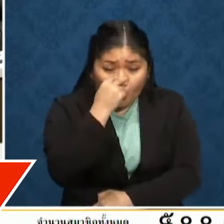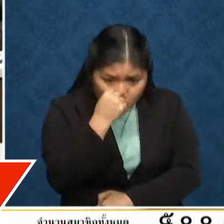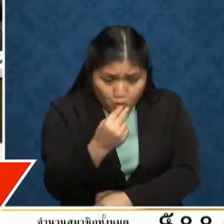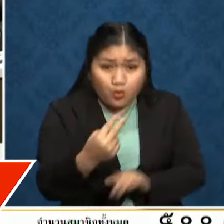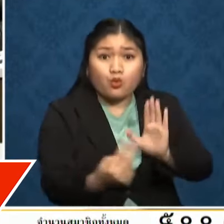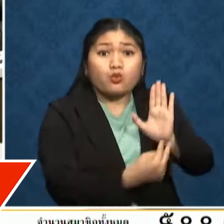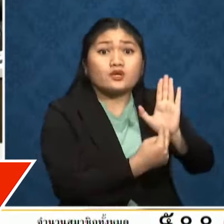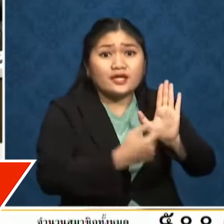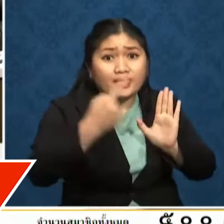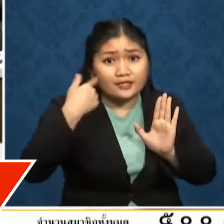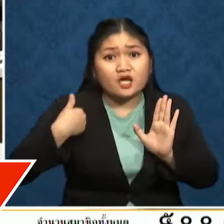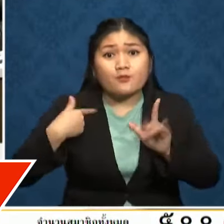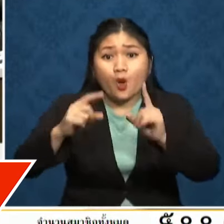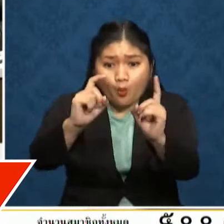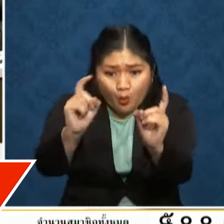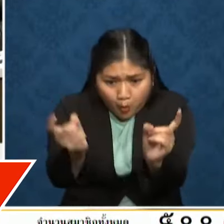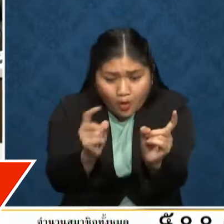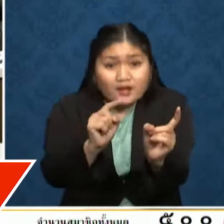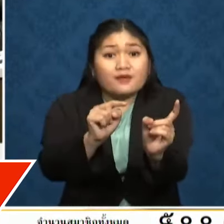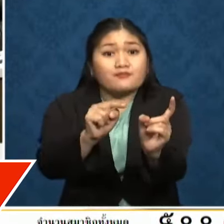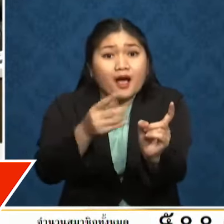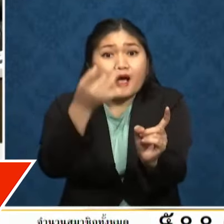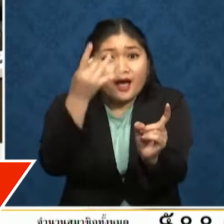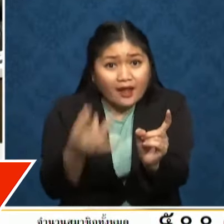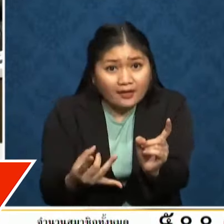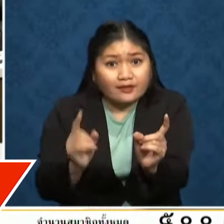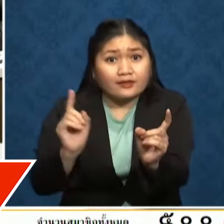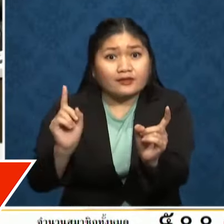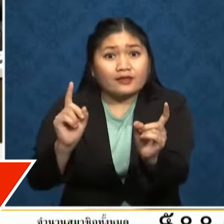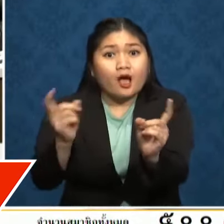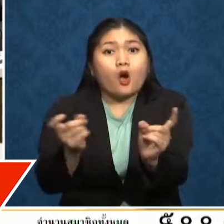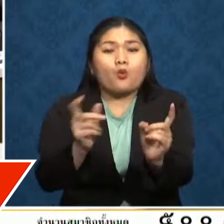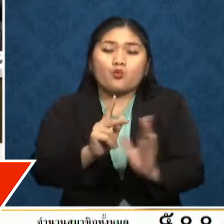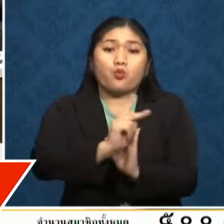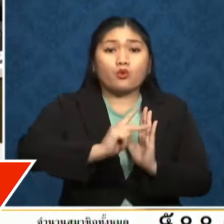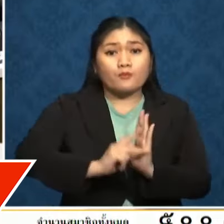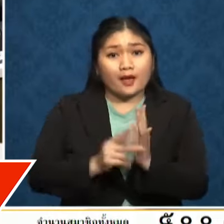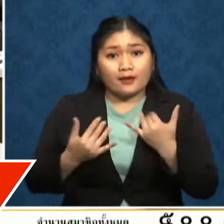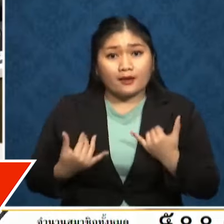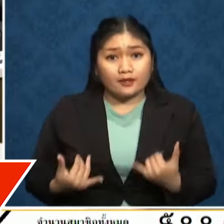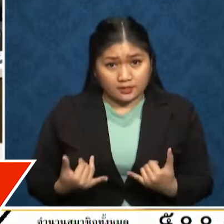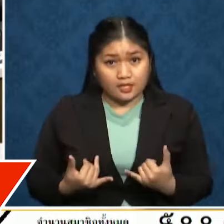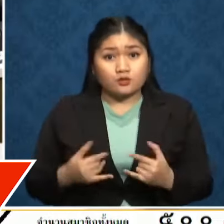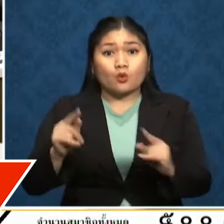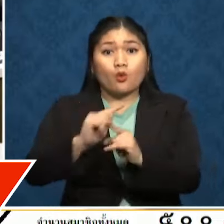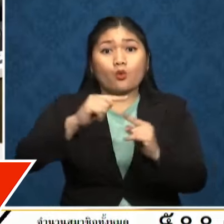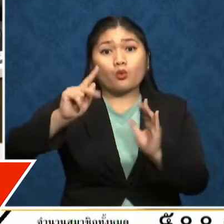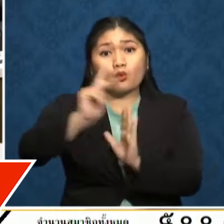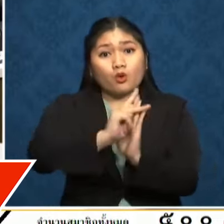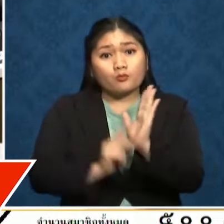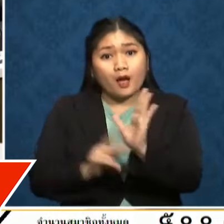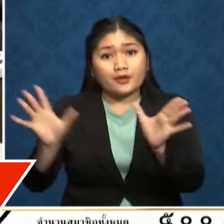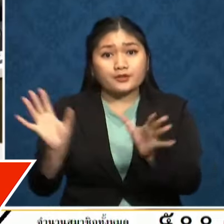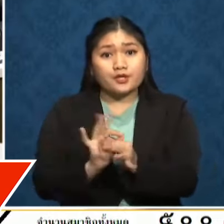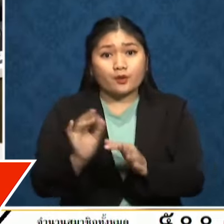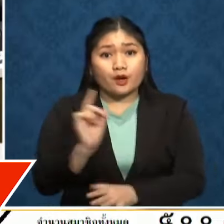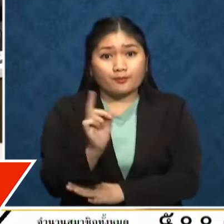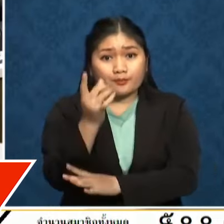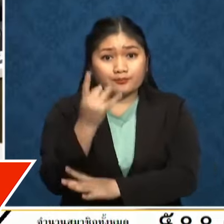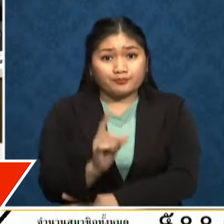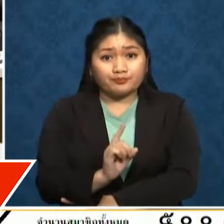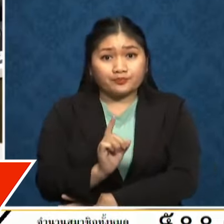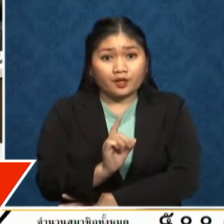เขาจะมีวงเรฟที่ใส่ไวากฎหมายฉบับนี้ เป็นกฎหมายที่เกี่ยวค้อง